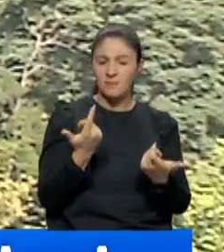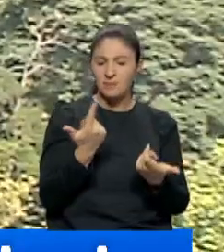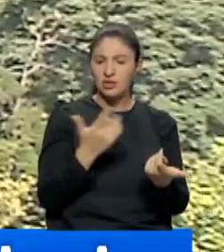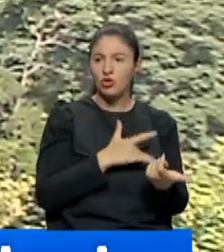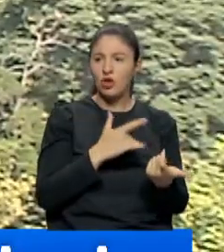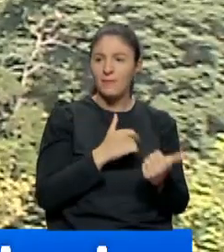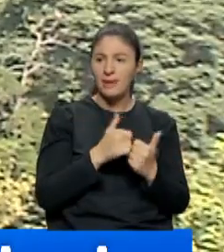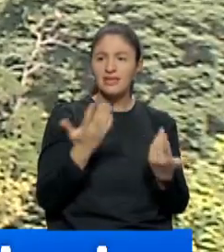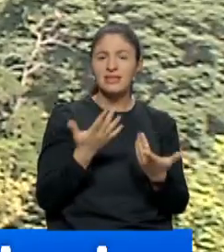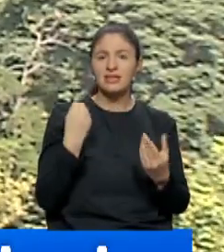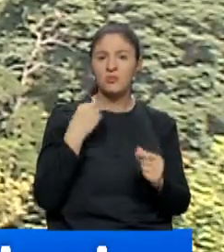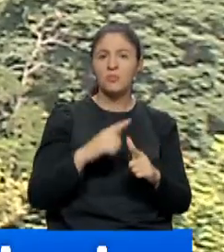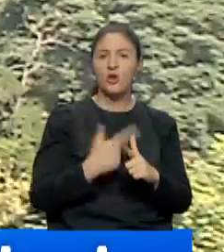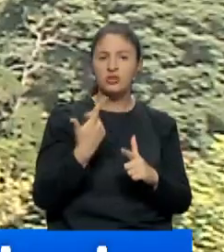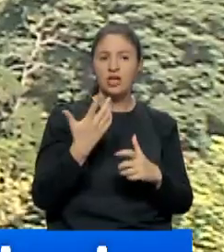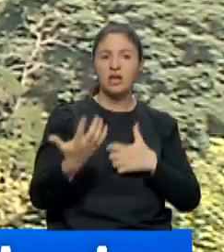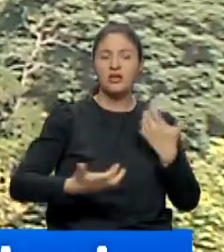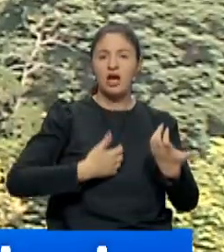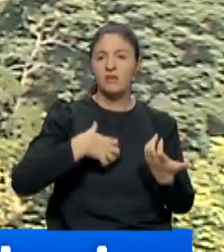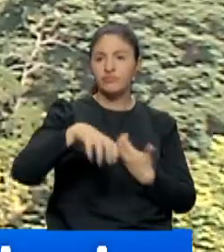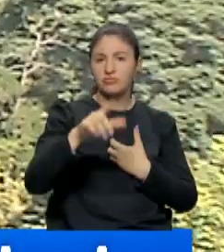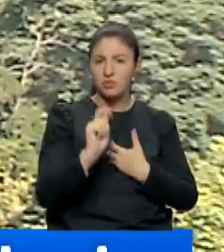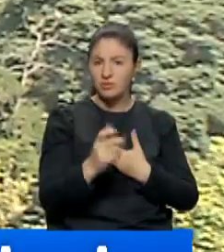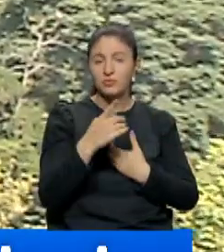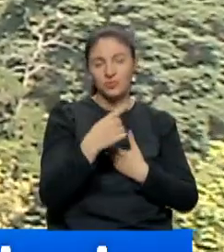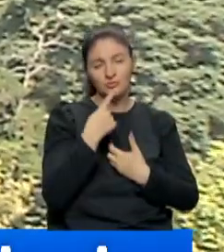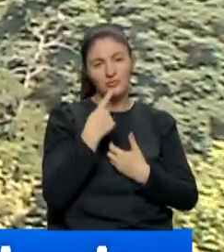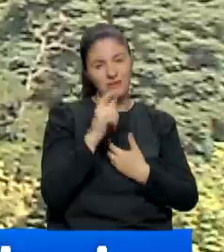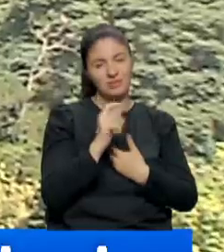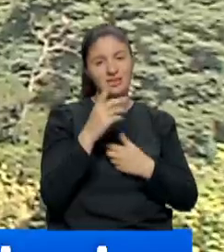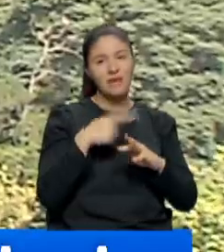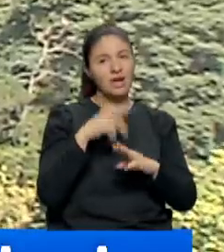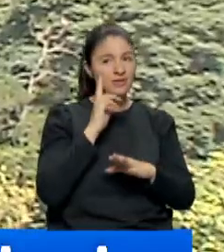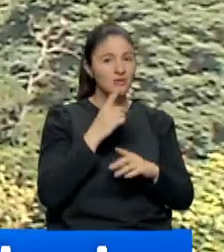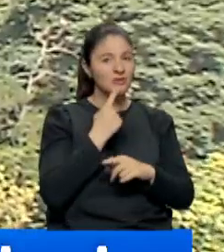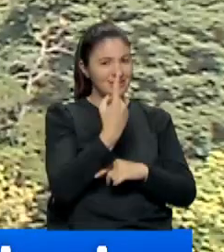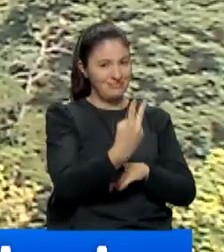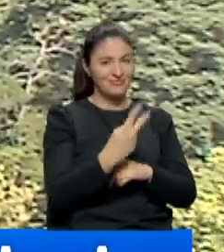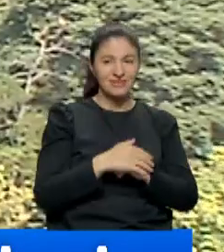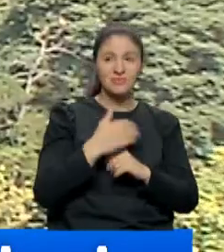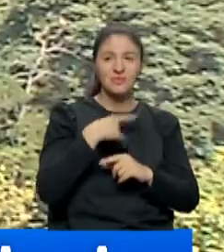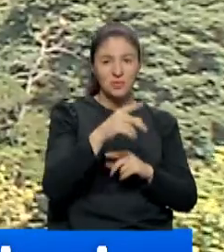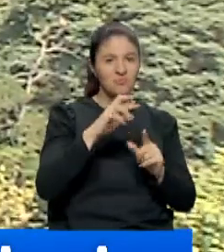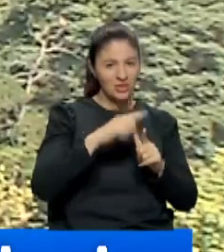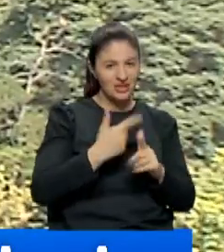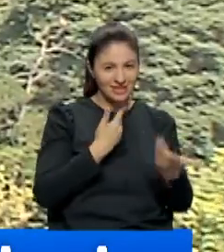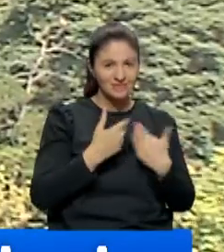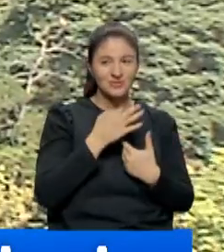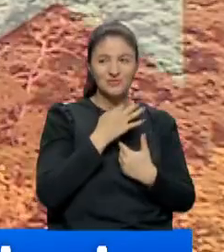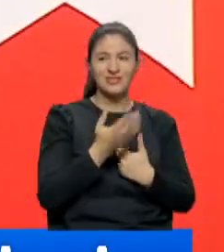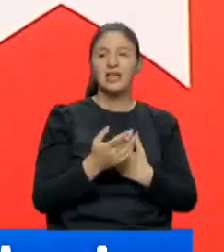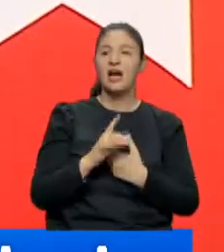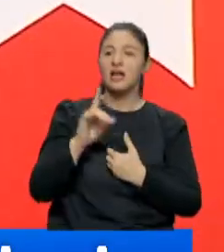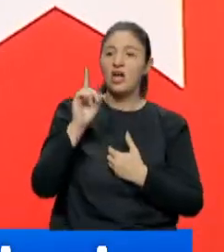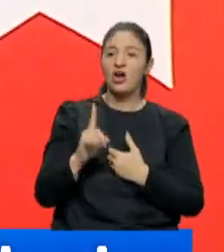bir gönüllü ile nasıl yeni projelere kaynaklık etti bunu konuşacağız Ebru Hanım'la söz sizde bize bir proje anlatır mısınız